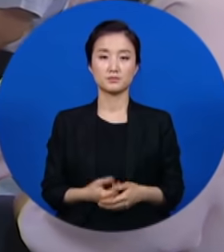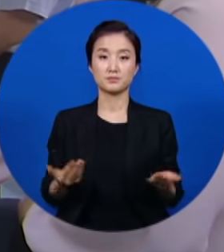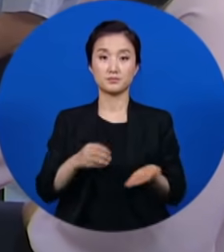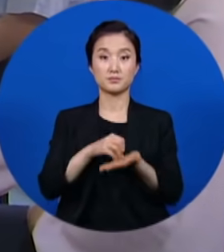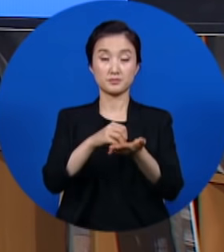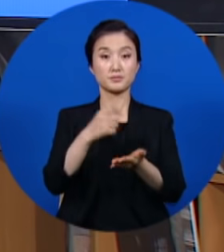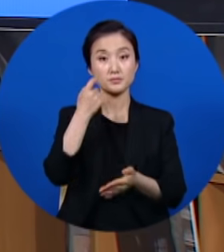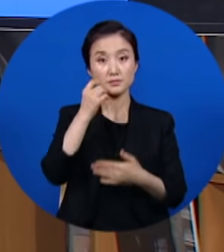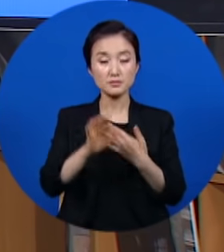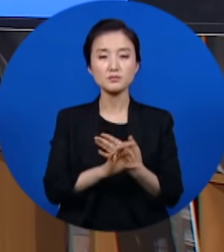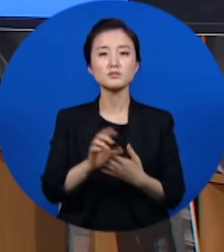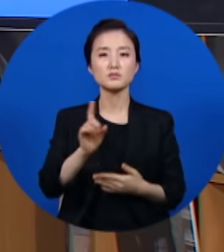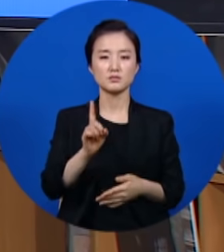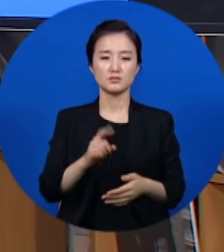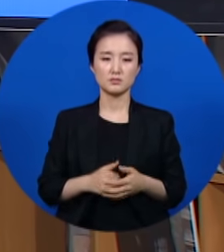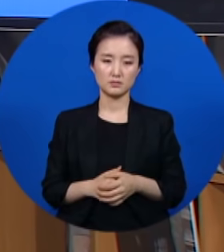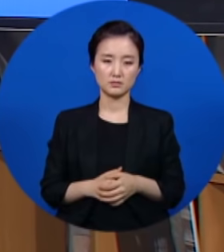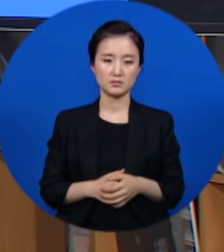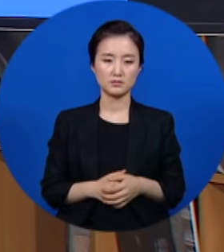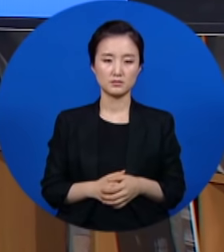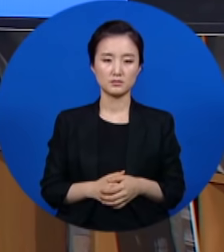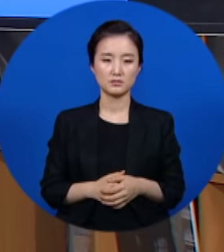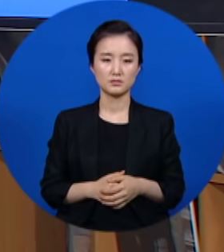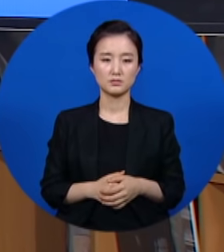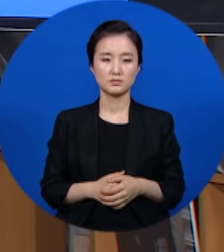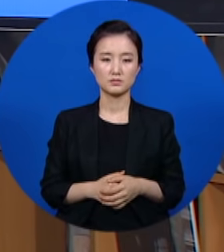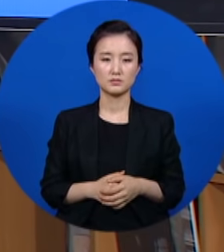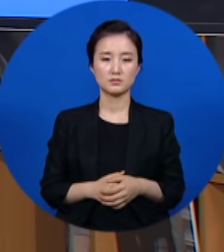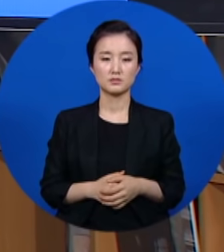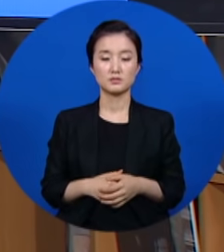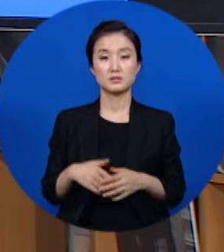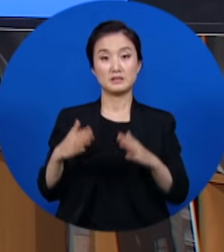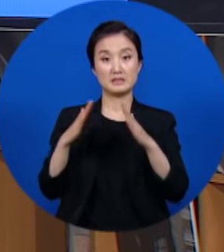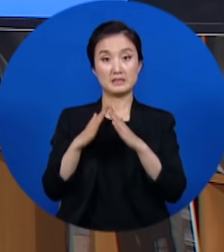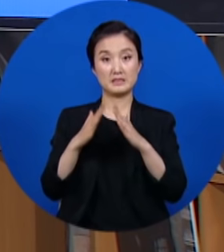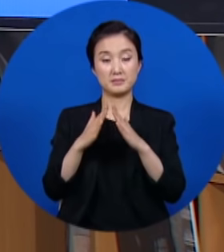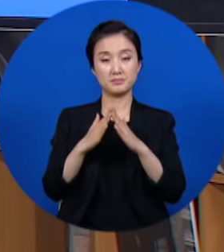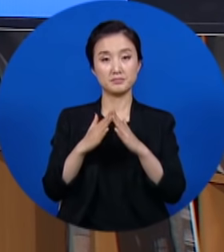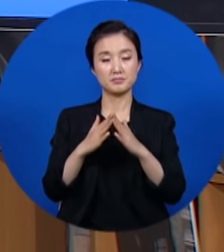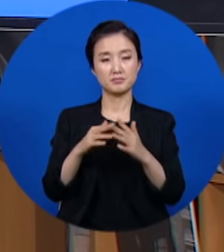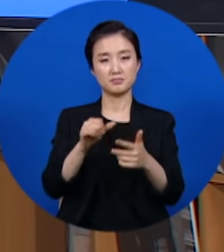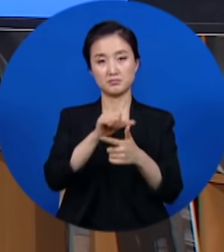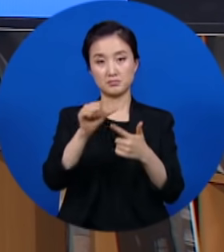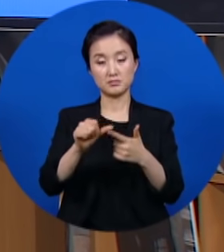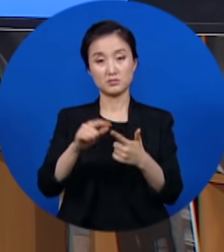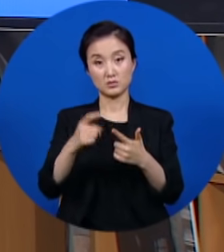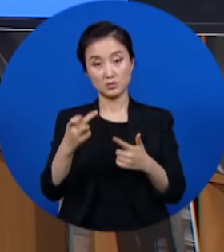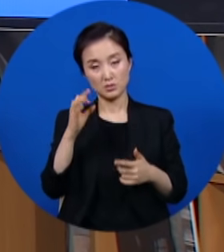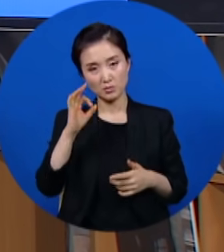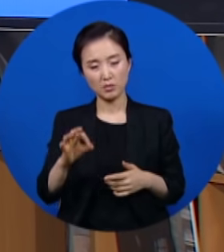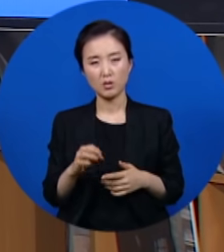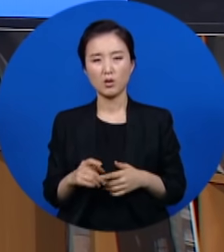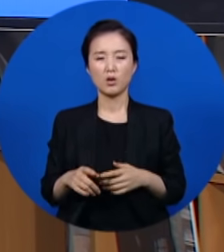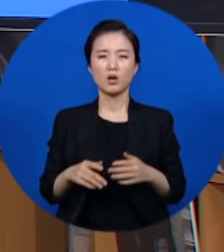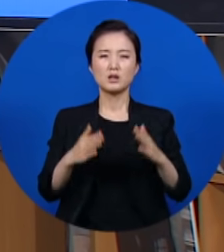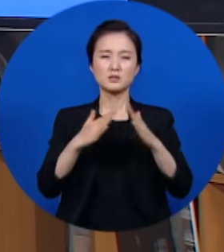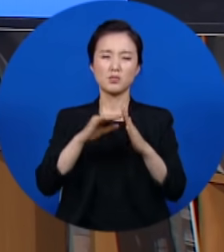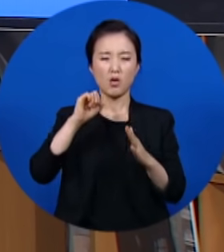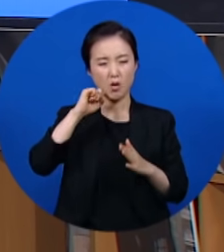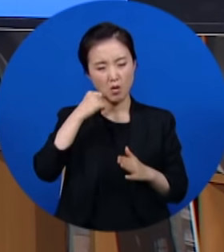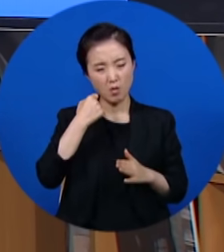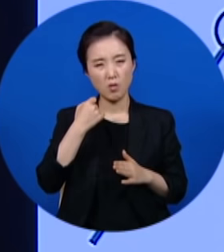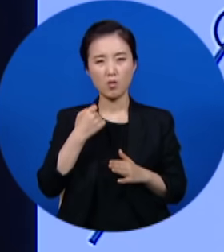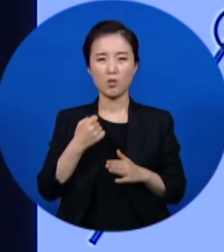요 근데 집안의 동생을 하느뇨 공부를 싫어하는 데다가 집안이 어려워서 배 약을 못 갔습니다